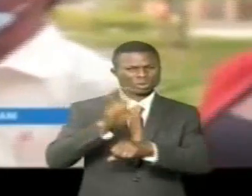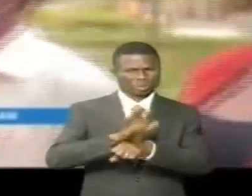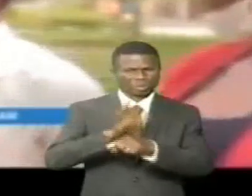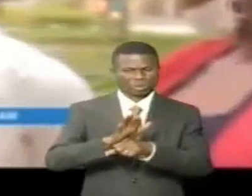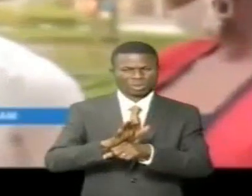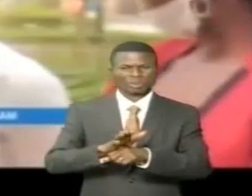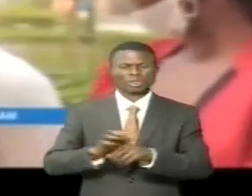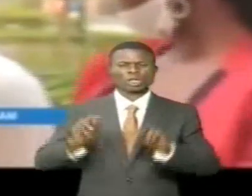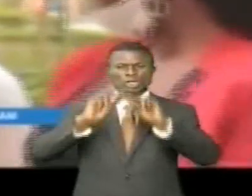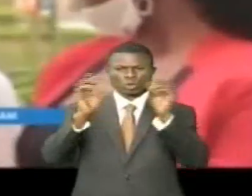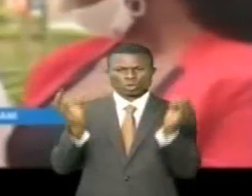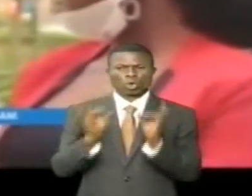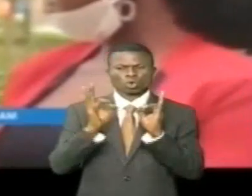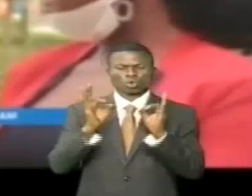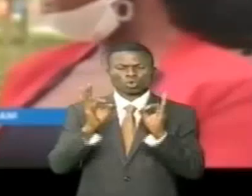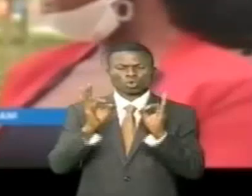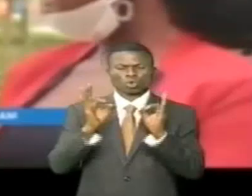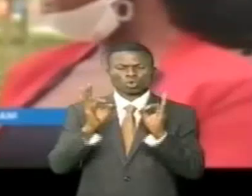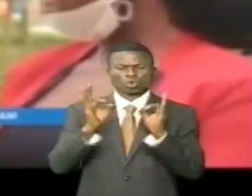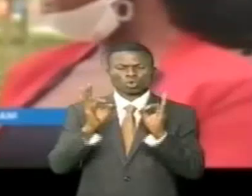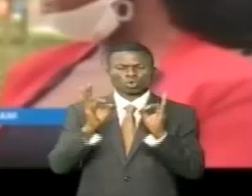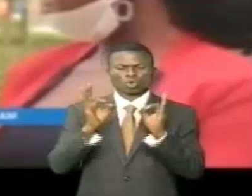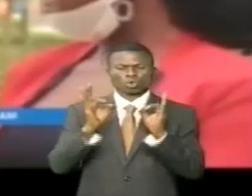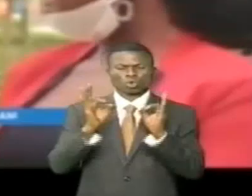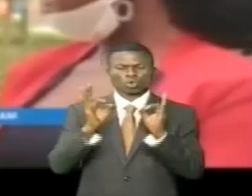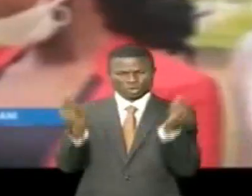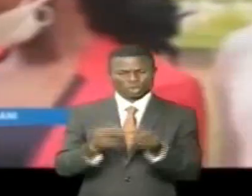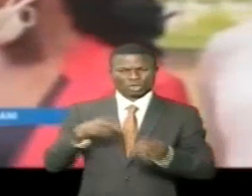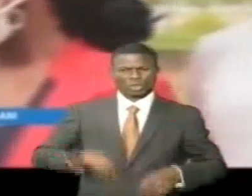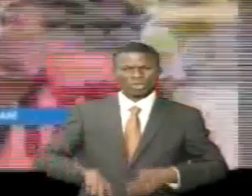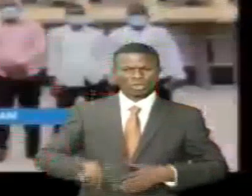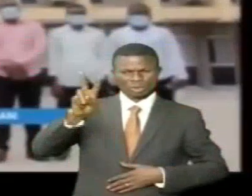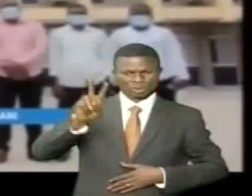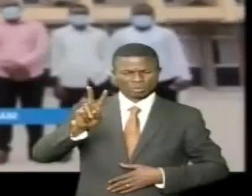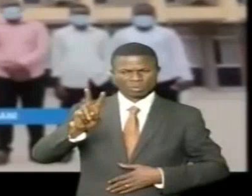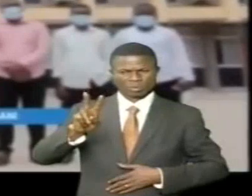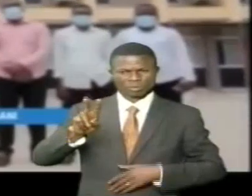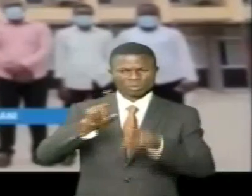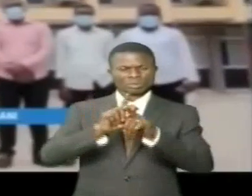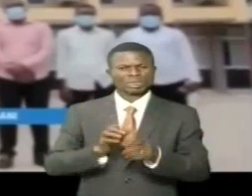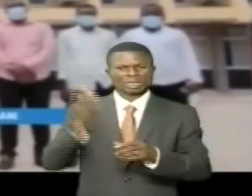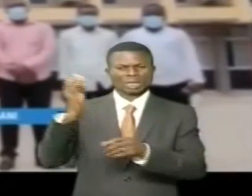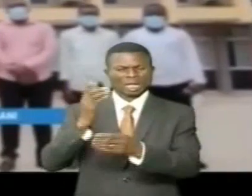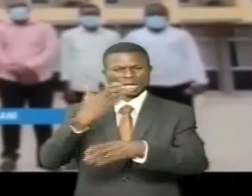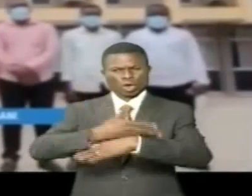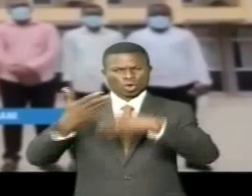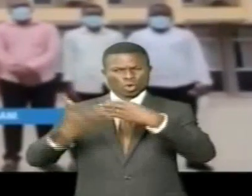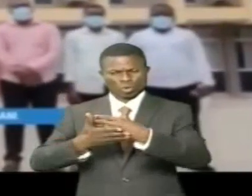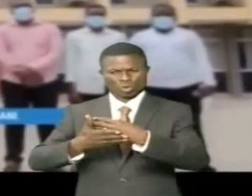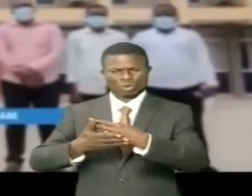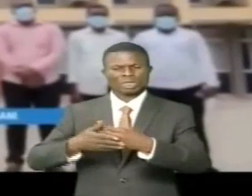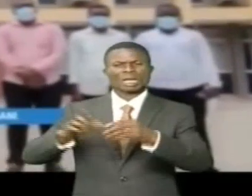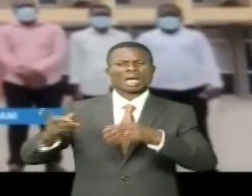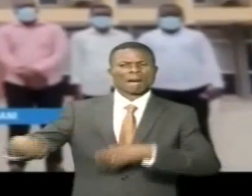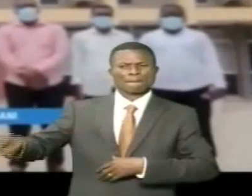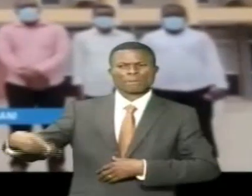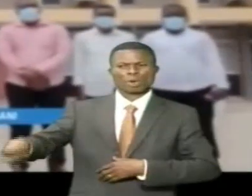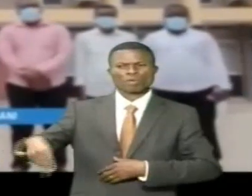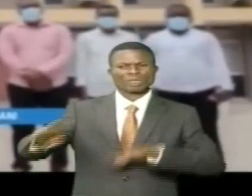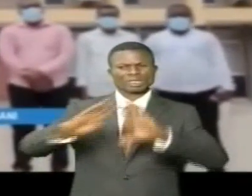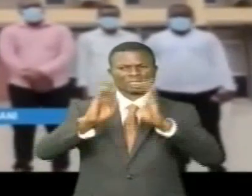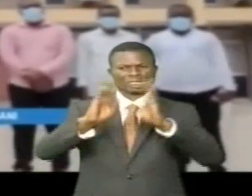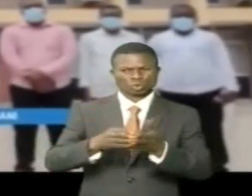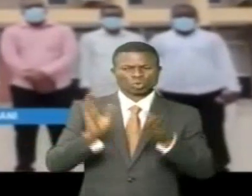nouvelle génération Tshisekedi est fortement implantée dans toutes les provinces de la RDC